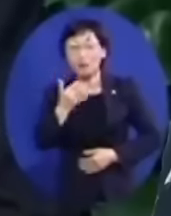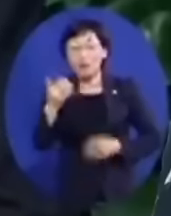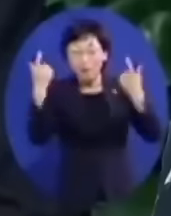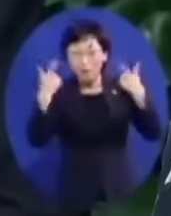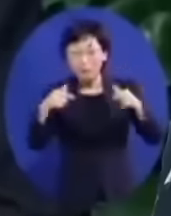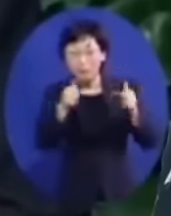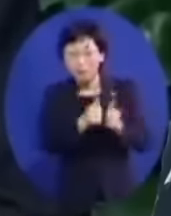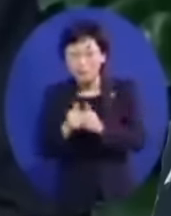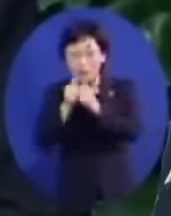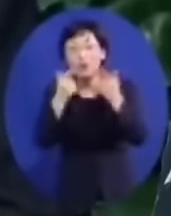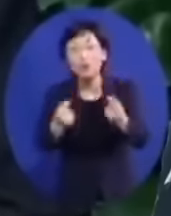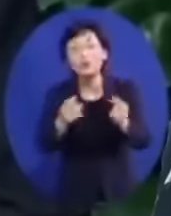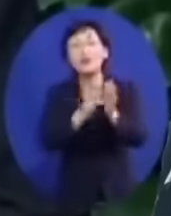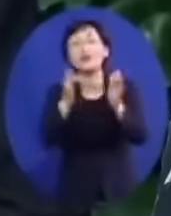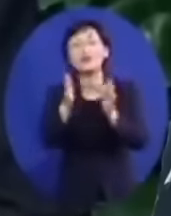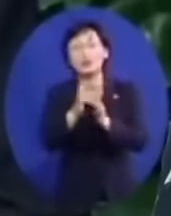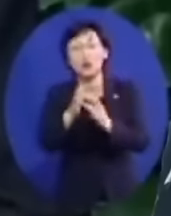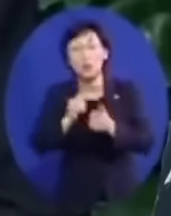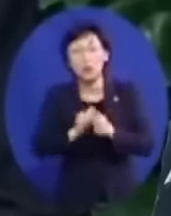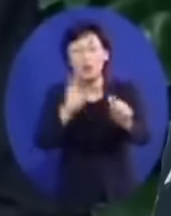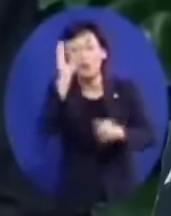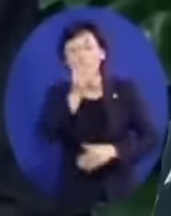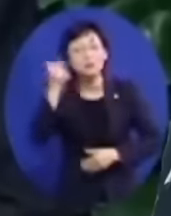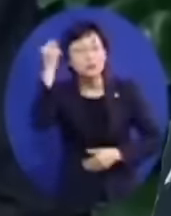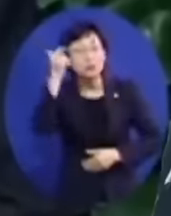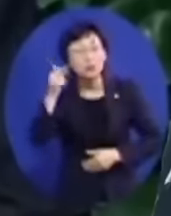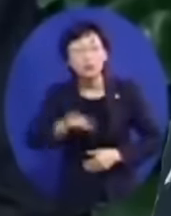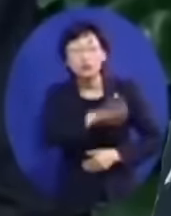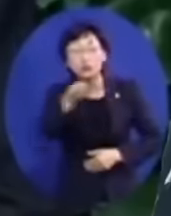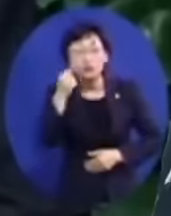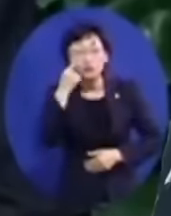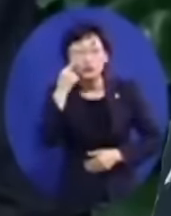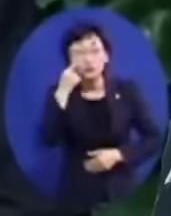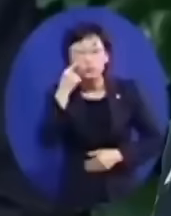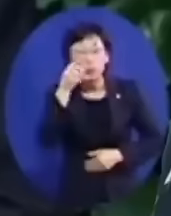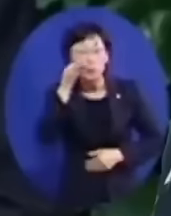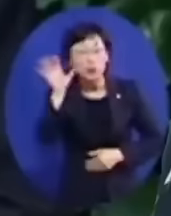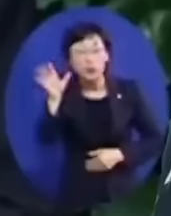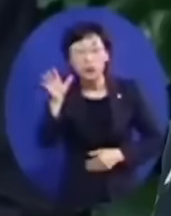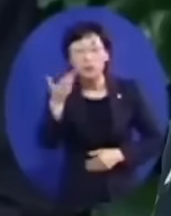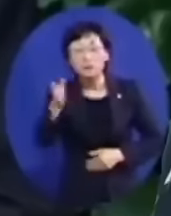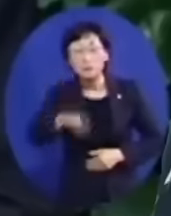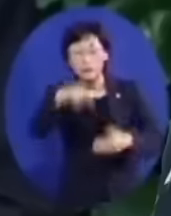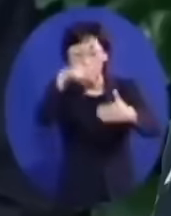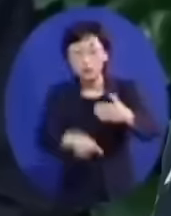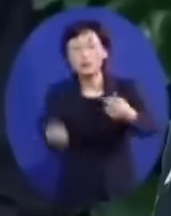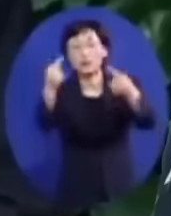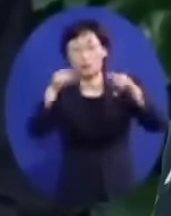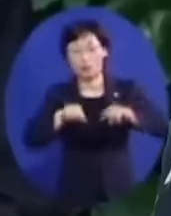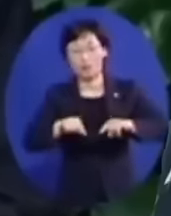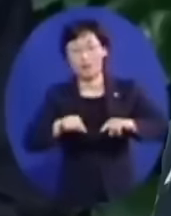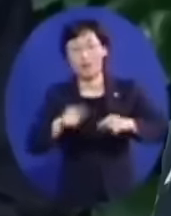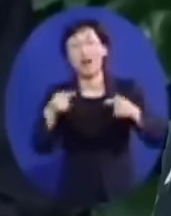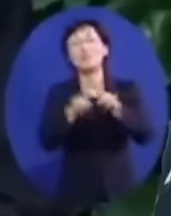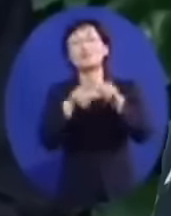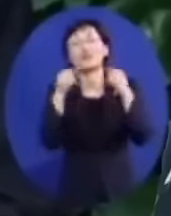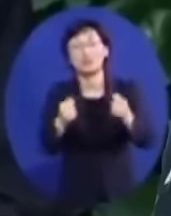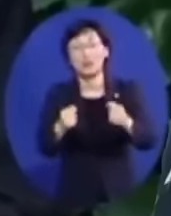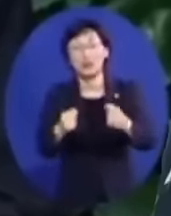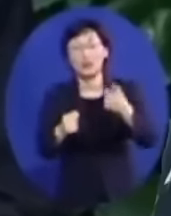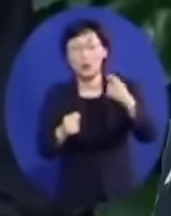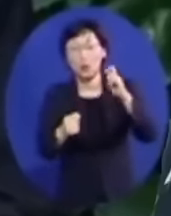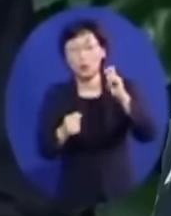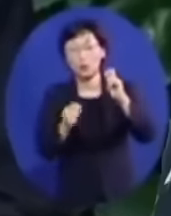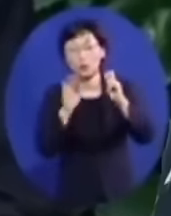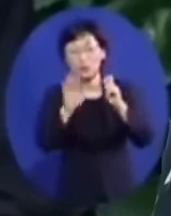것처럼 예수님이 보내신 성령님은 우리 눈에 안 보여도 우리 속에 와 계시고 우리와 함께 계신 것입니다. 고린도후서